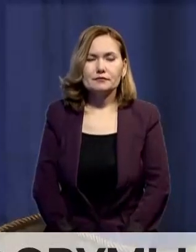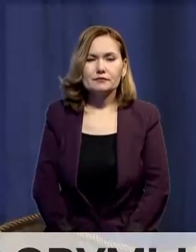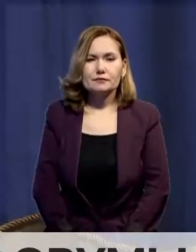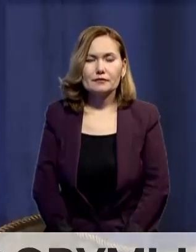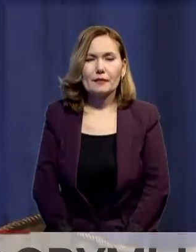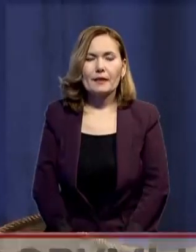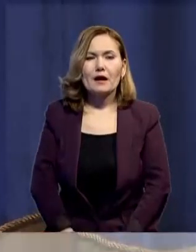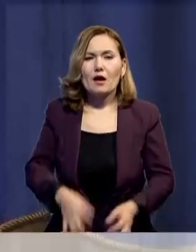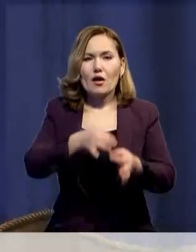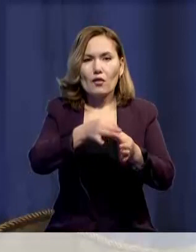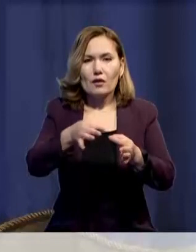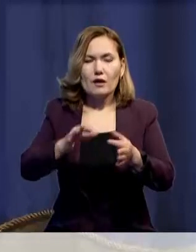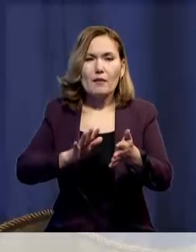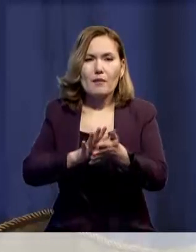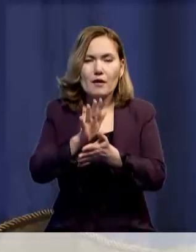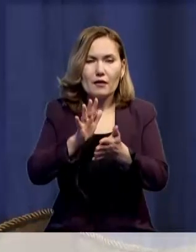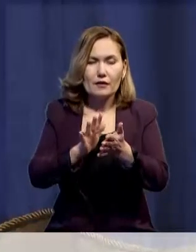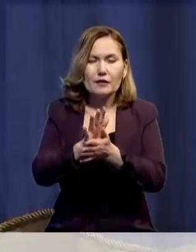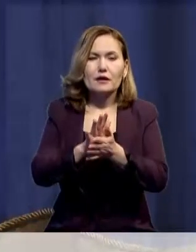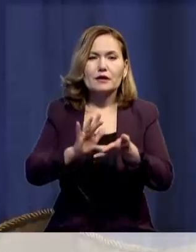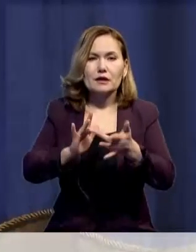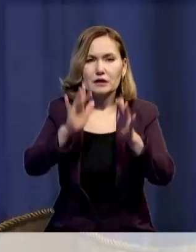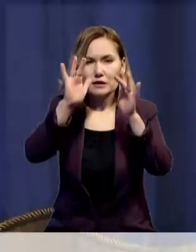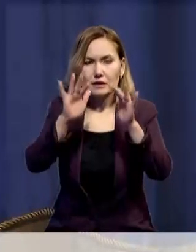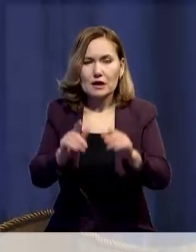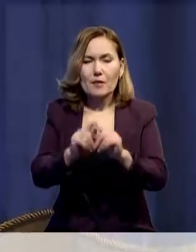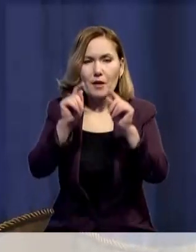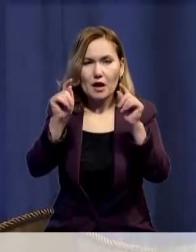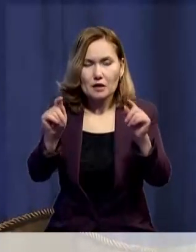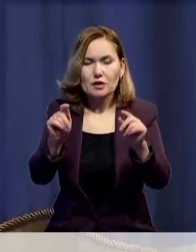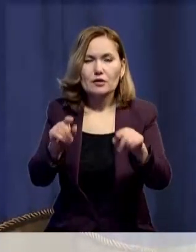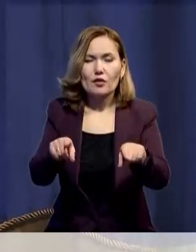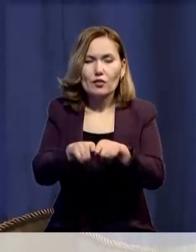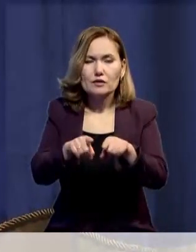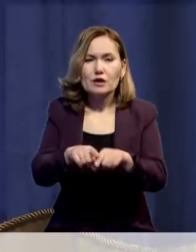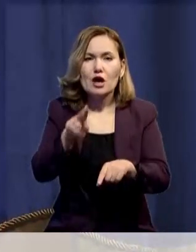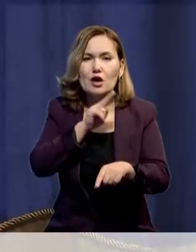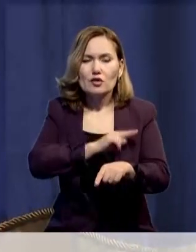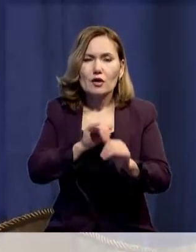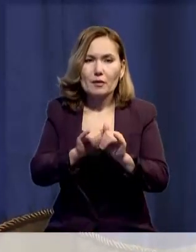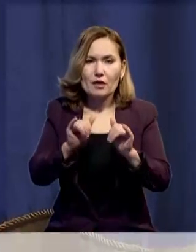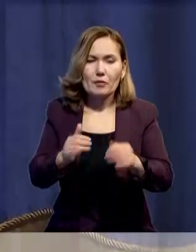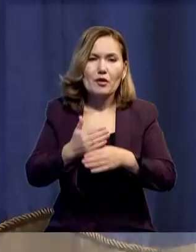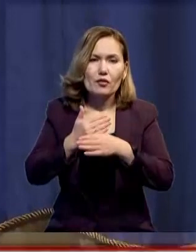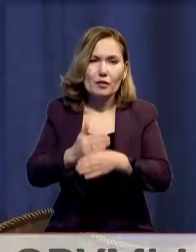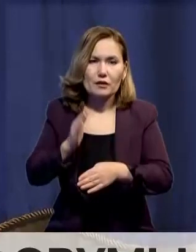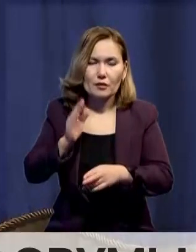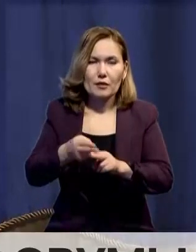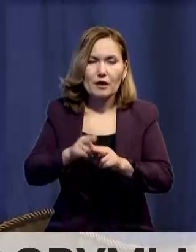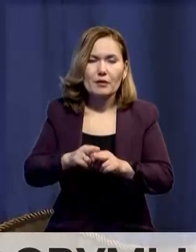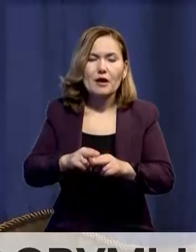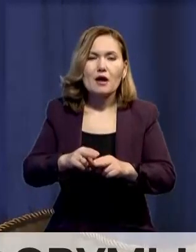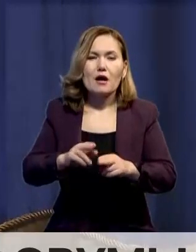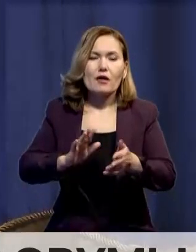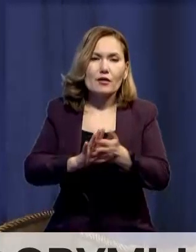Өңірлік басылымдардың сайттарын жасау және қолдау, әлеуметтік желілерді тиімді пайдалану бойынша әдістемелік көмек көрсетіледі. Сайттары жоқ